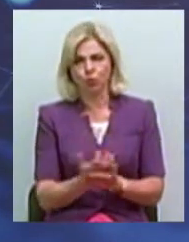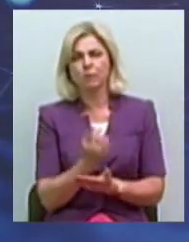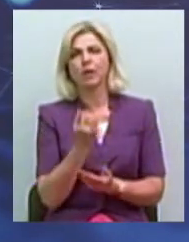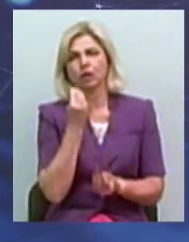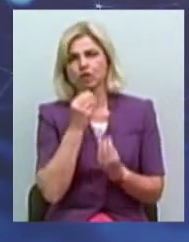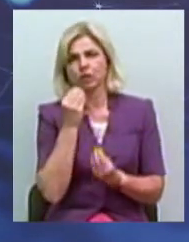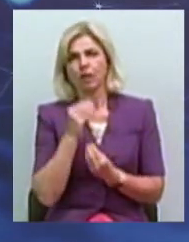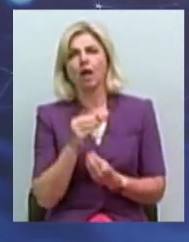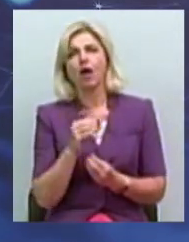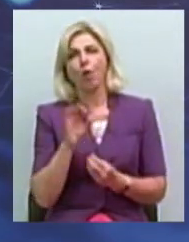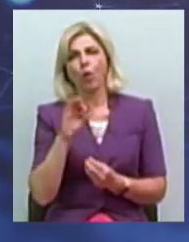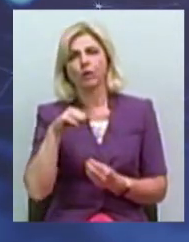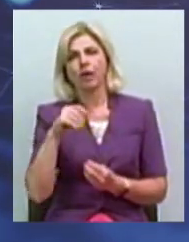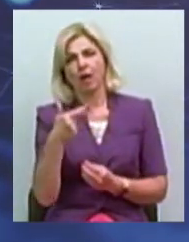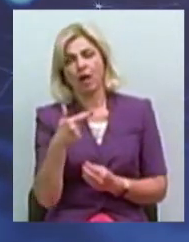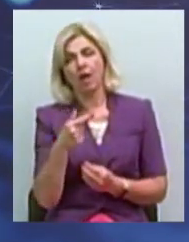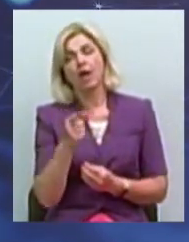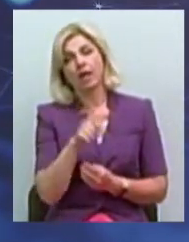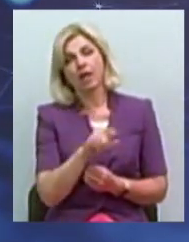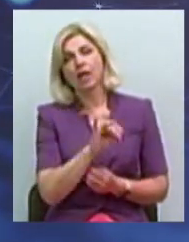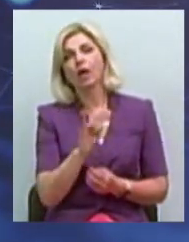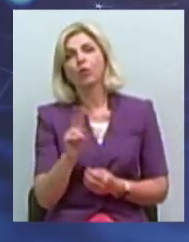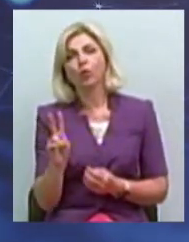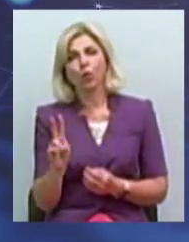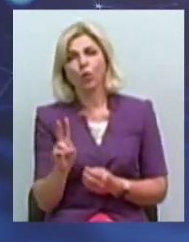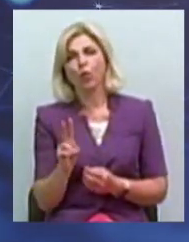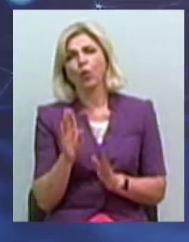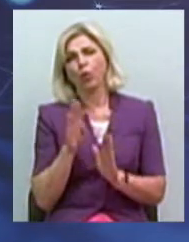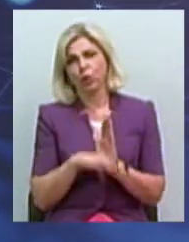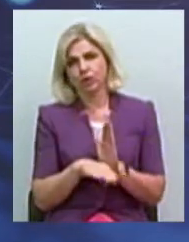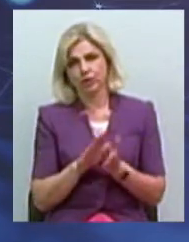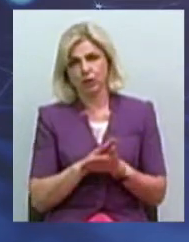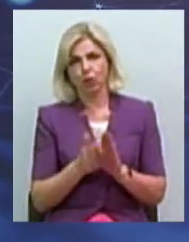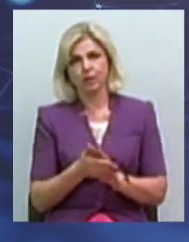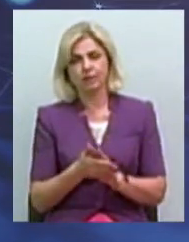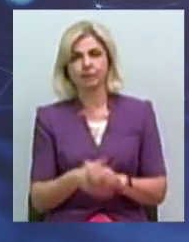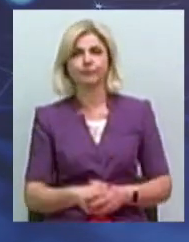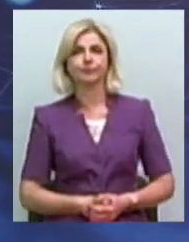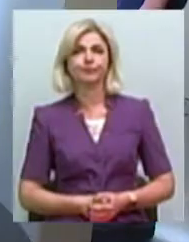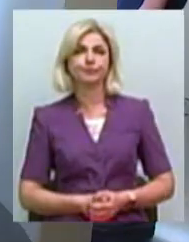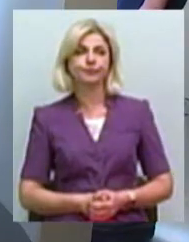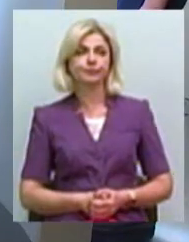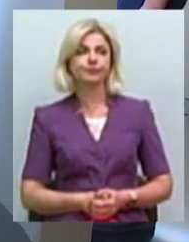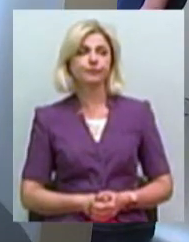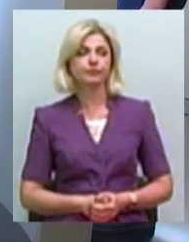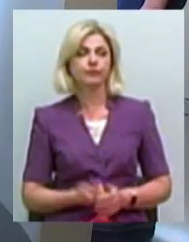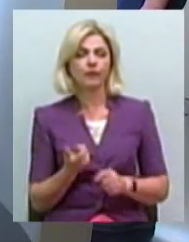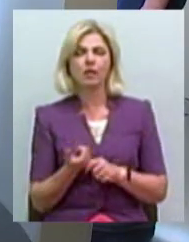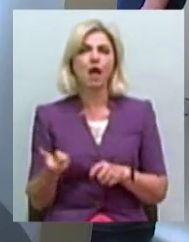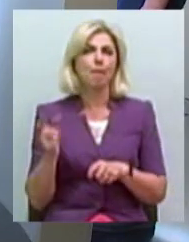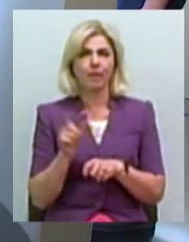обсягами бюджету і тих, яких, тих, у кого гірша ситуація? Ну, найбільший